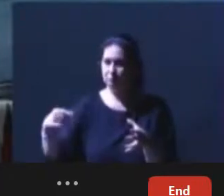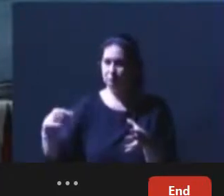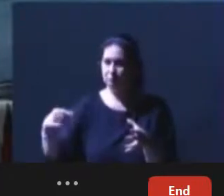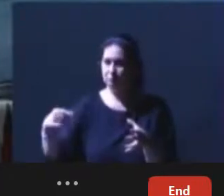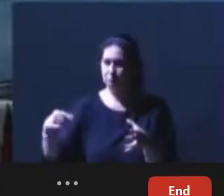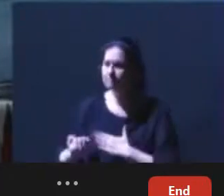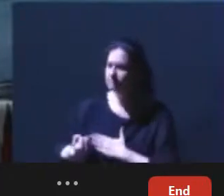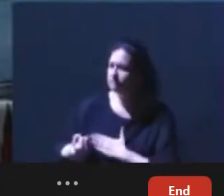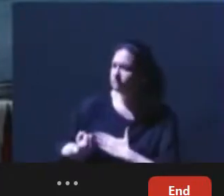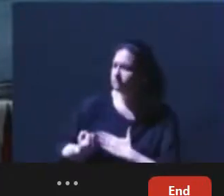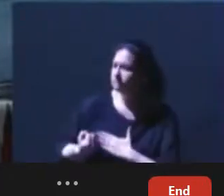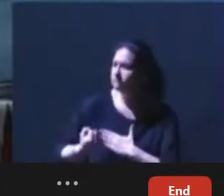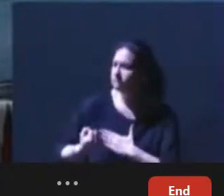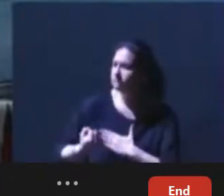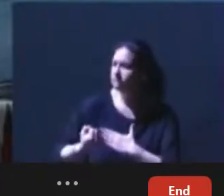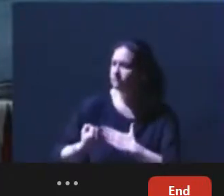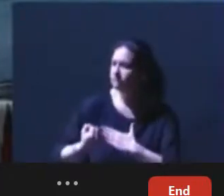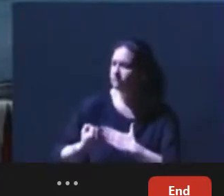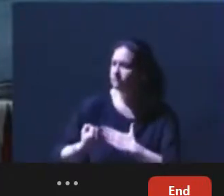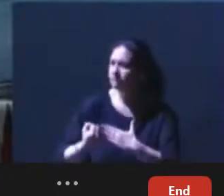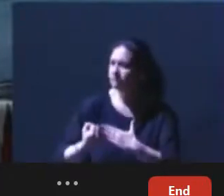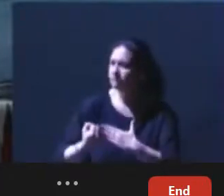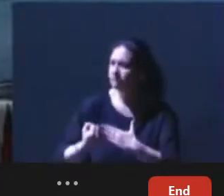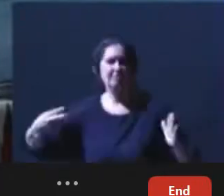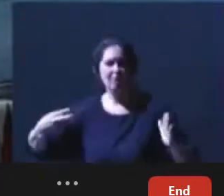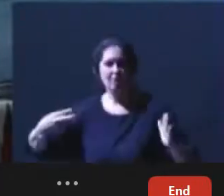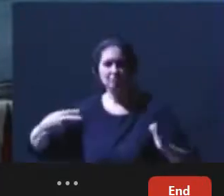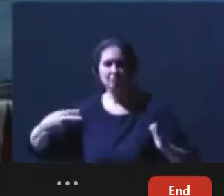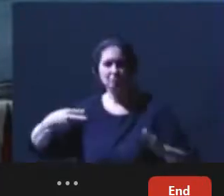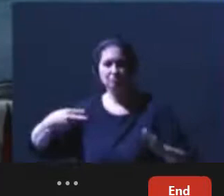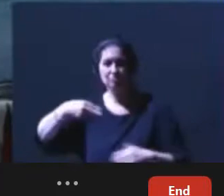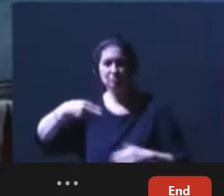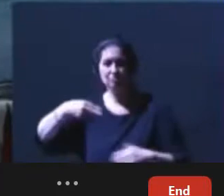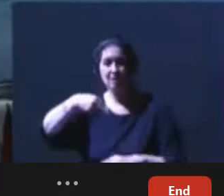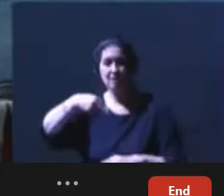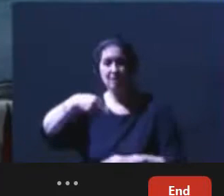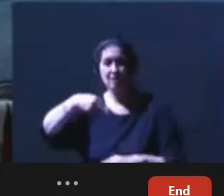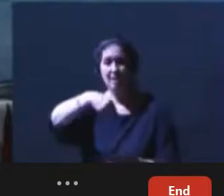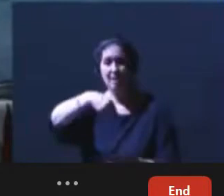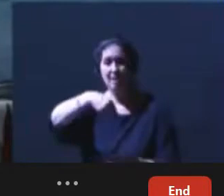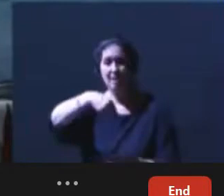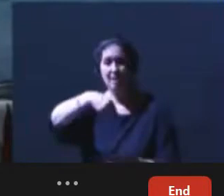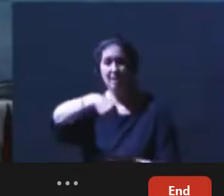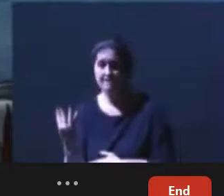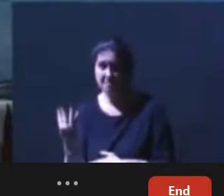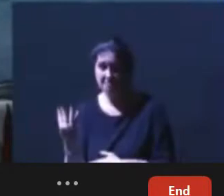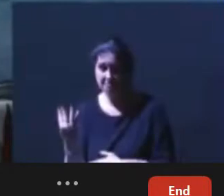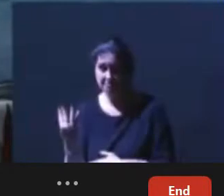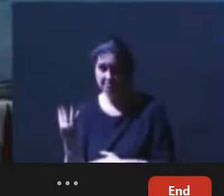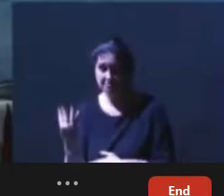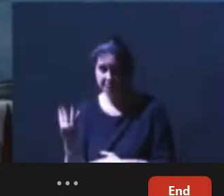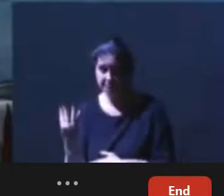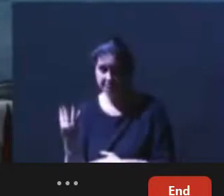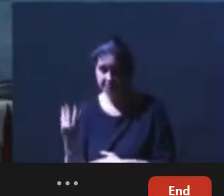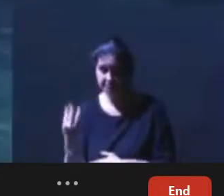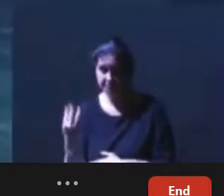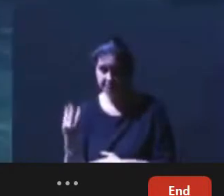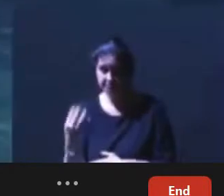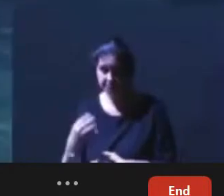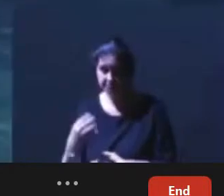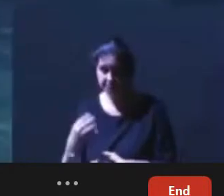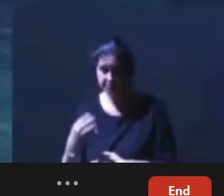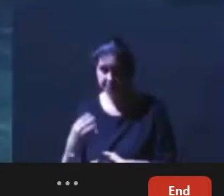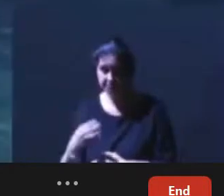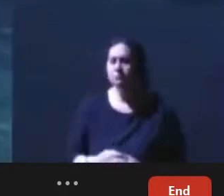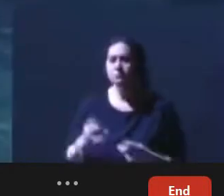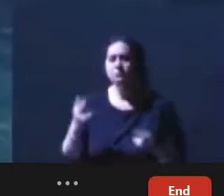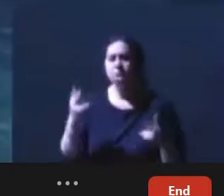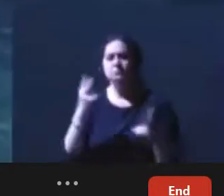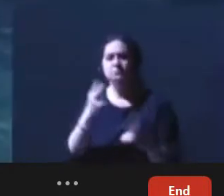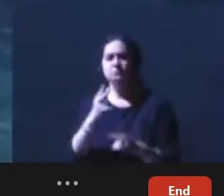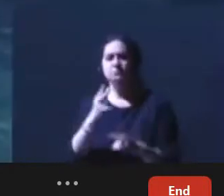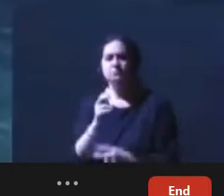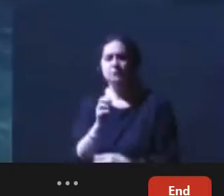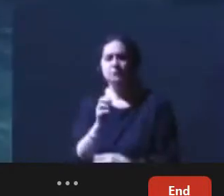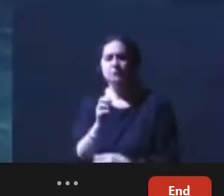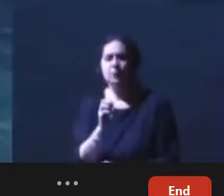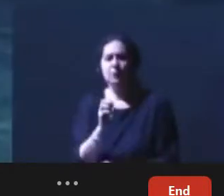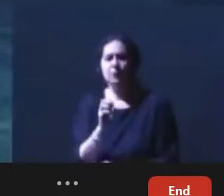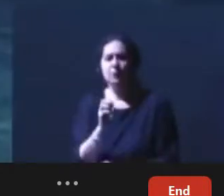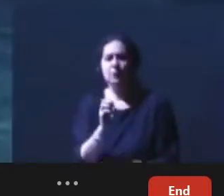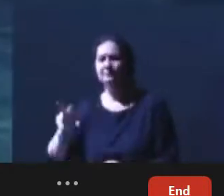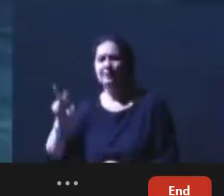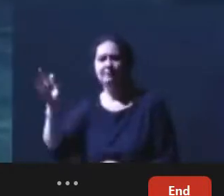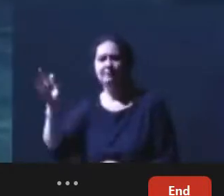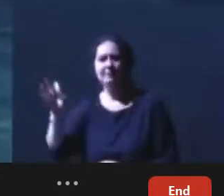15 hoặc là 30% đấy. Thế tôi cũng hỏi tại sao lại 15 đến 30? Tại sao lại là con số đấy? Tức là từ 1 tỷ đến 3